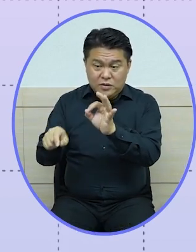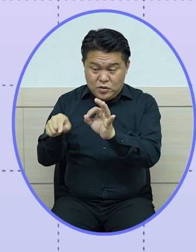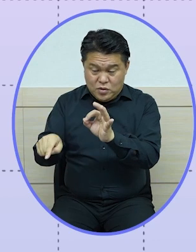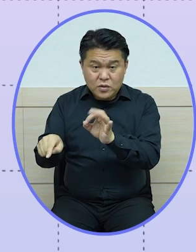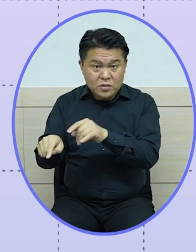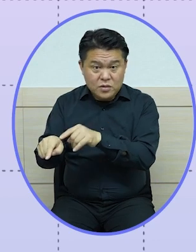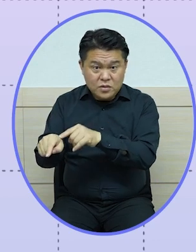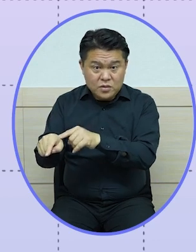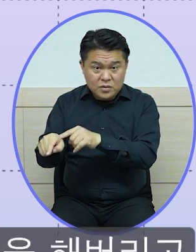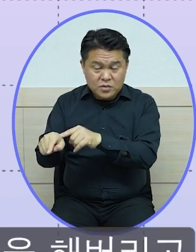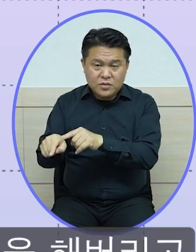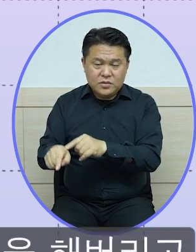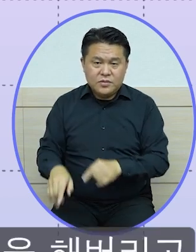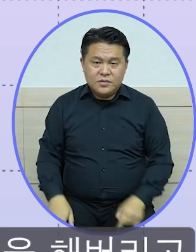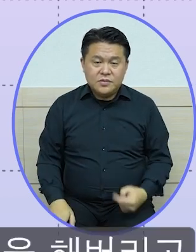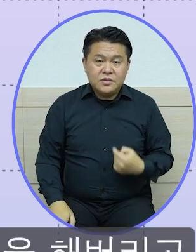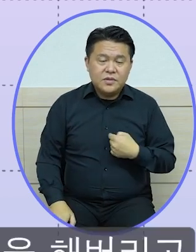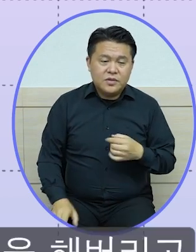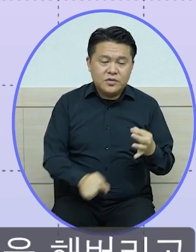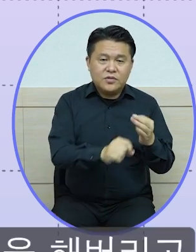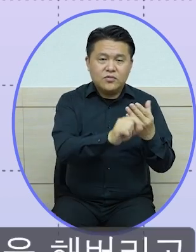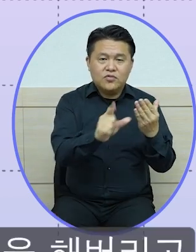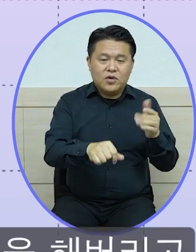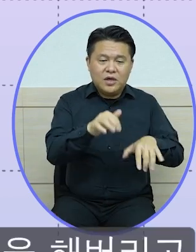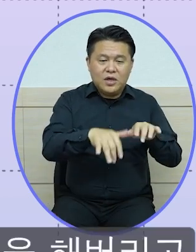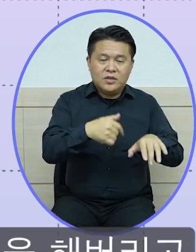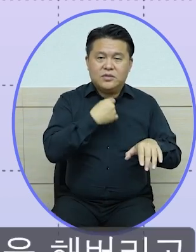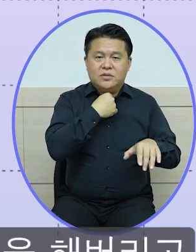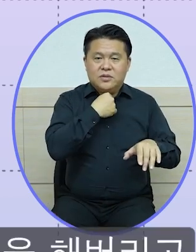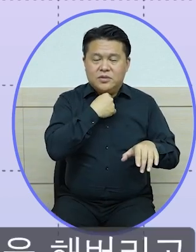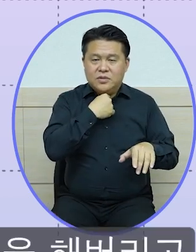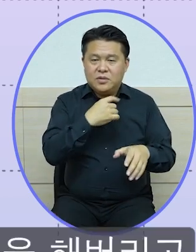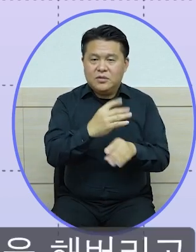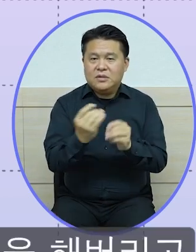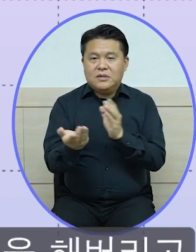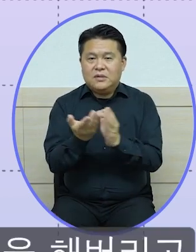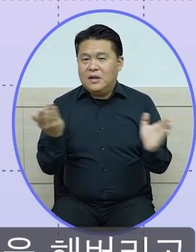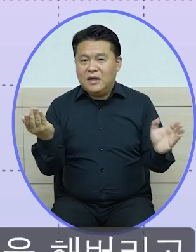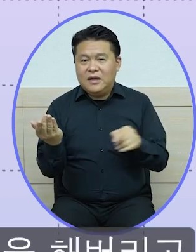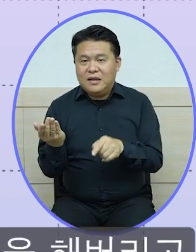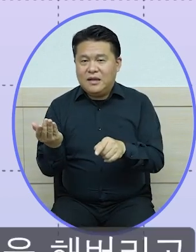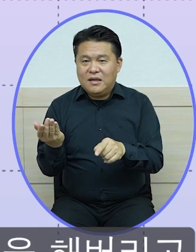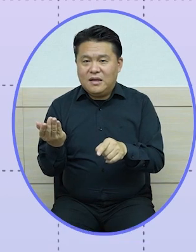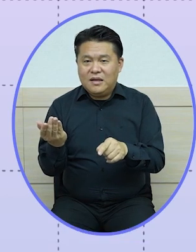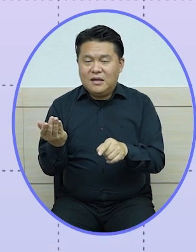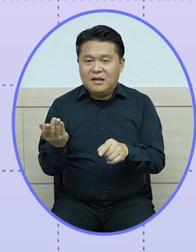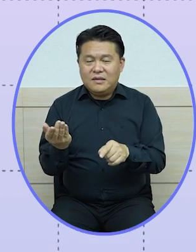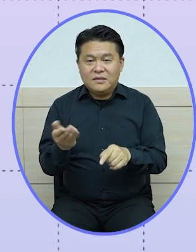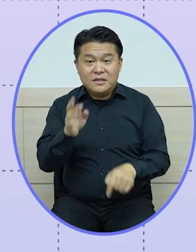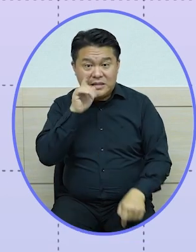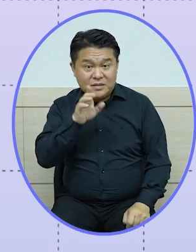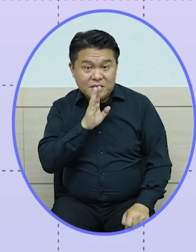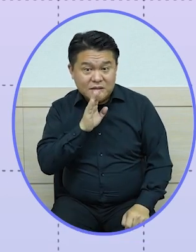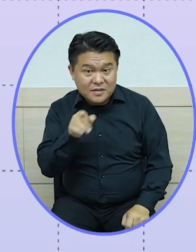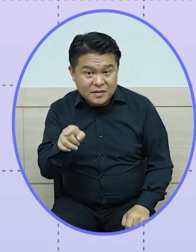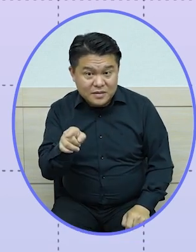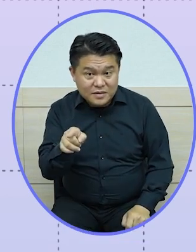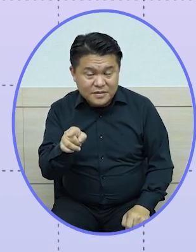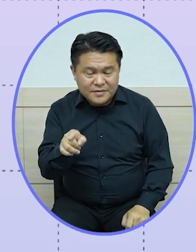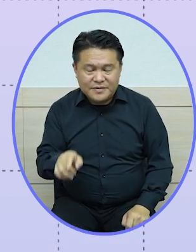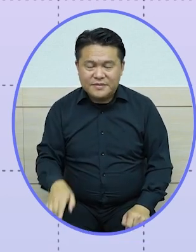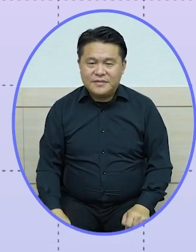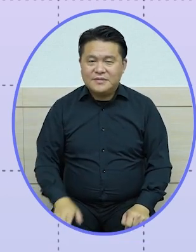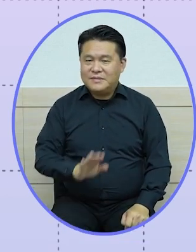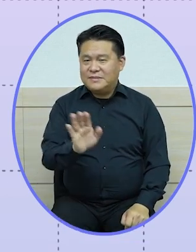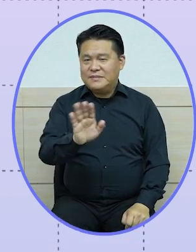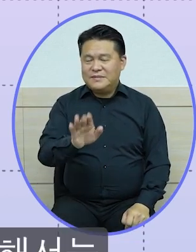있고 이제 자기는 9월 달걸 입력하려고 했는데 이제 다음 달 거를 생성을 해버리고 이제 엑셀 양식을 다운